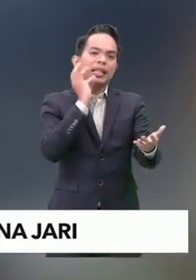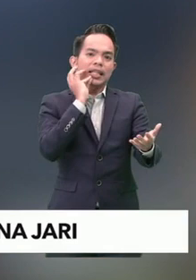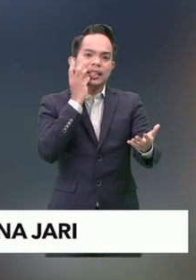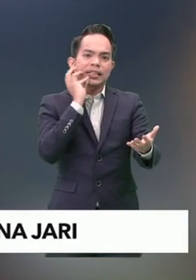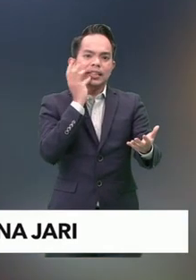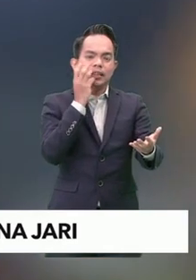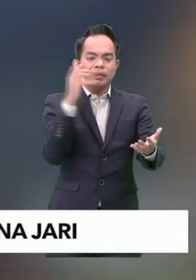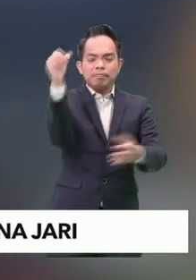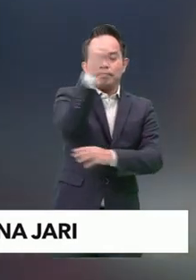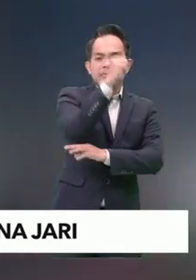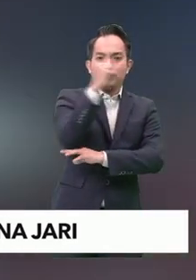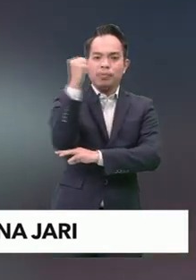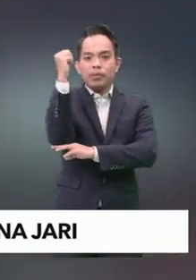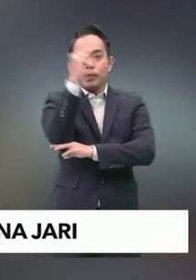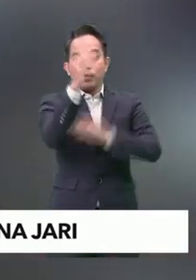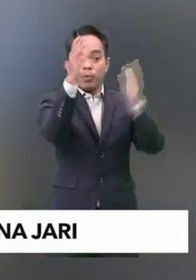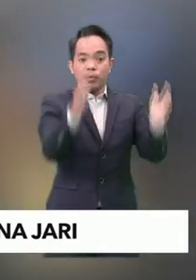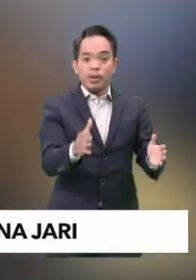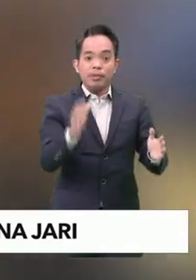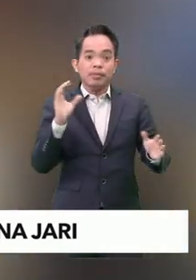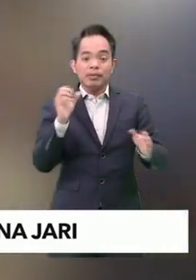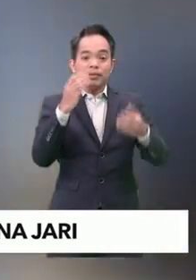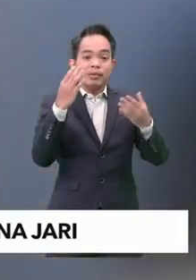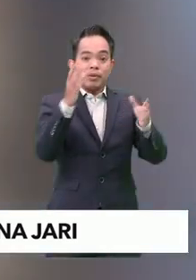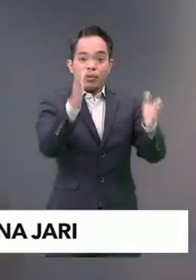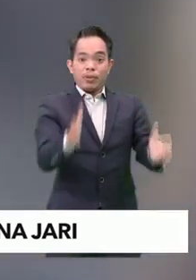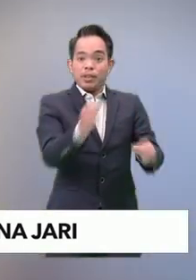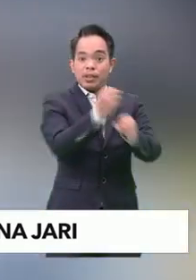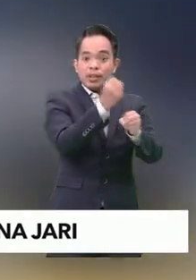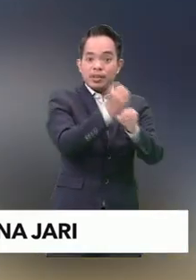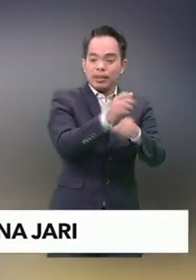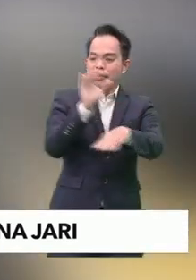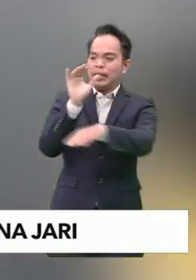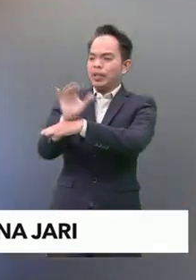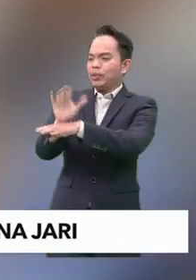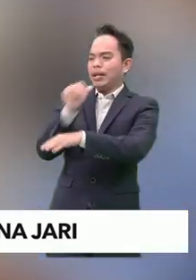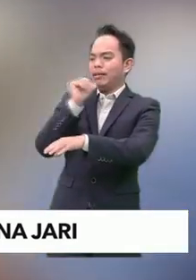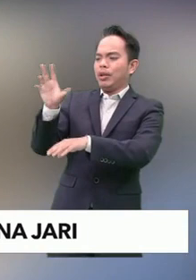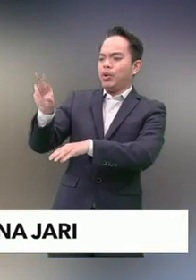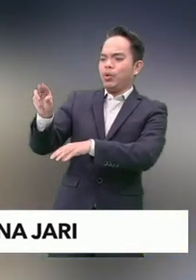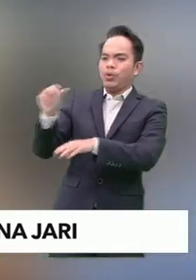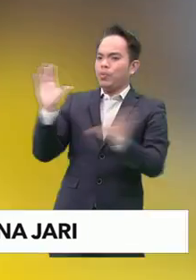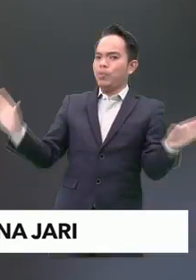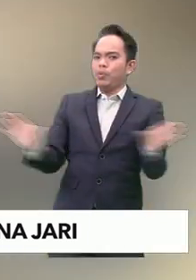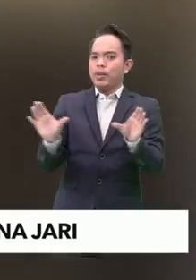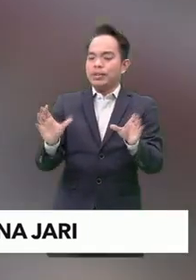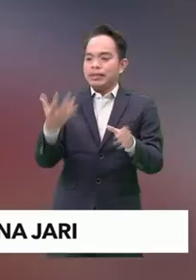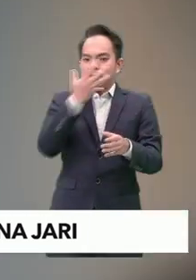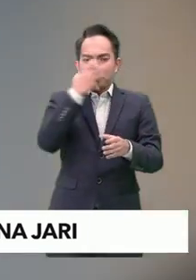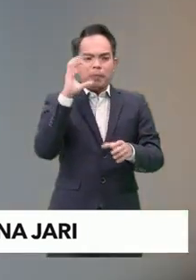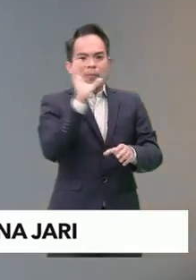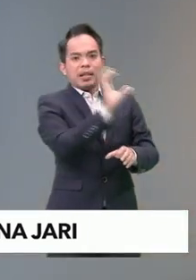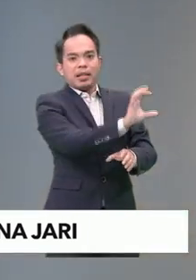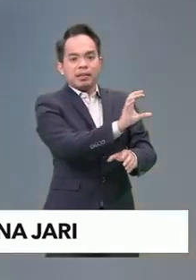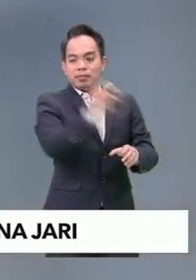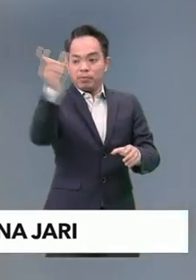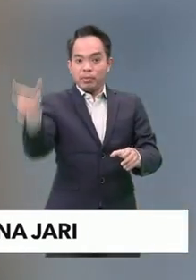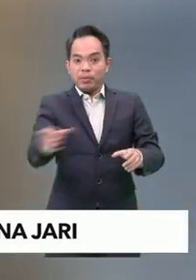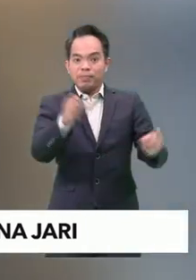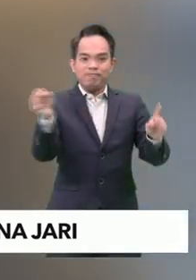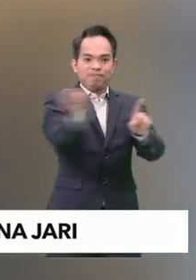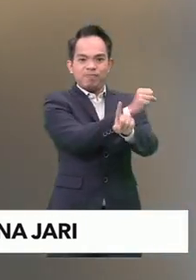keadaan mabuk bekerja premis kemudiannya telah meneguh supaya tidak berbuat demikian benang akibat ditegur tidak